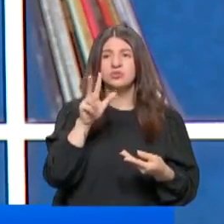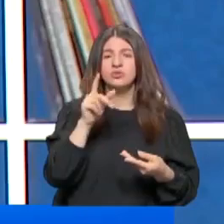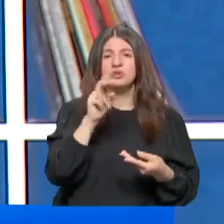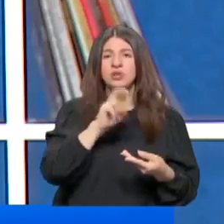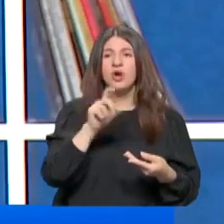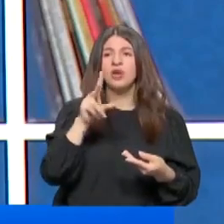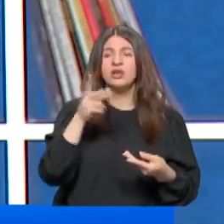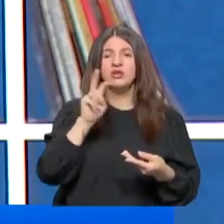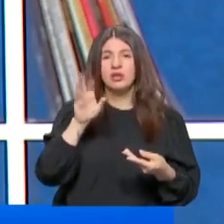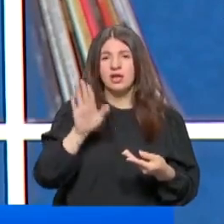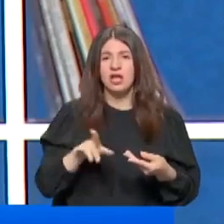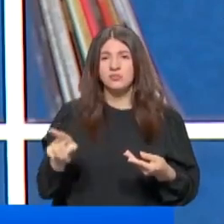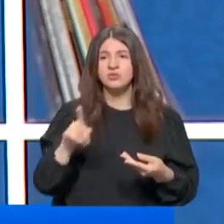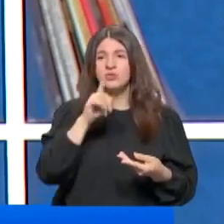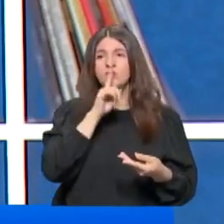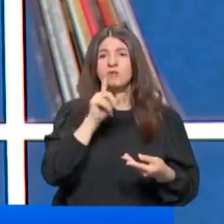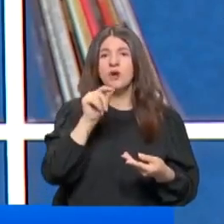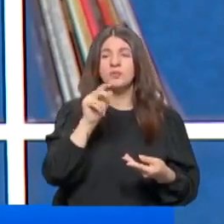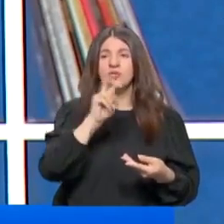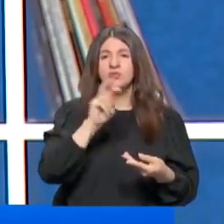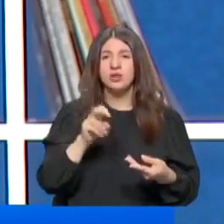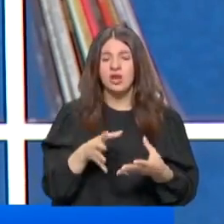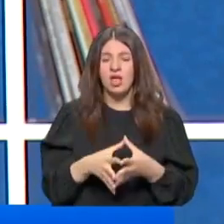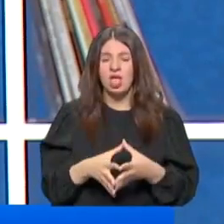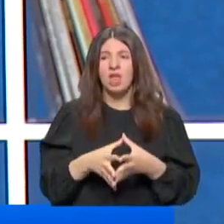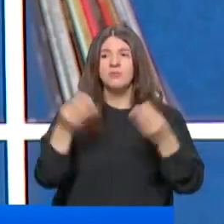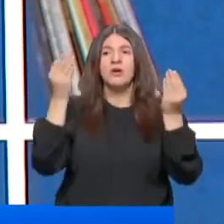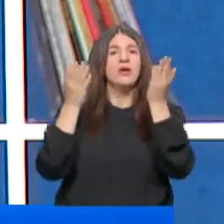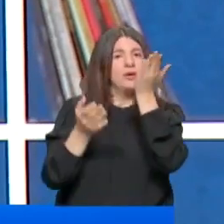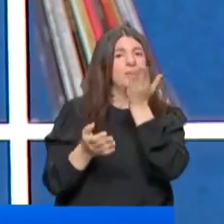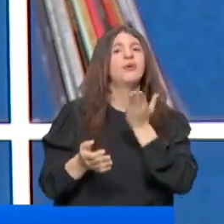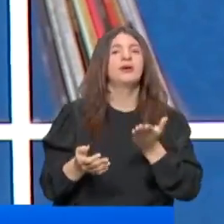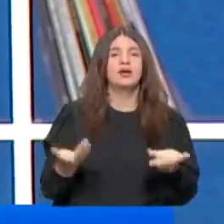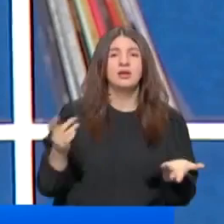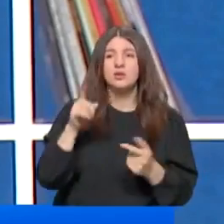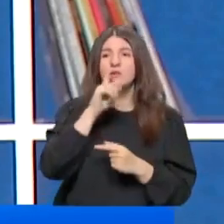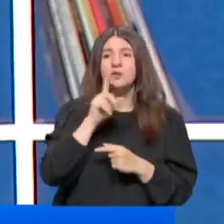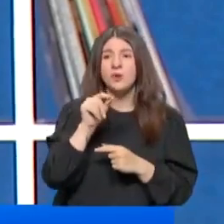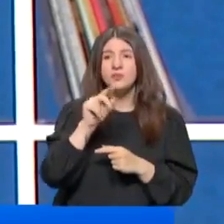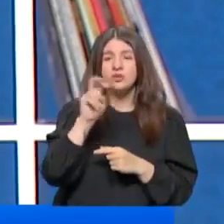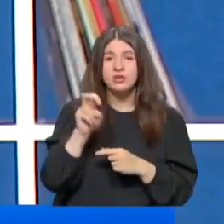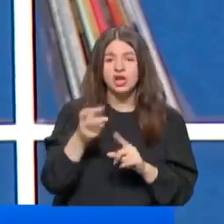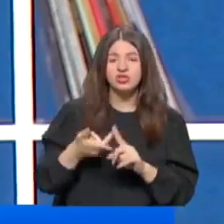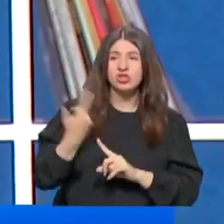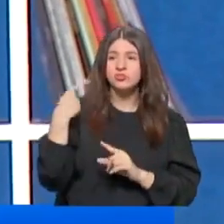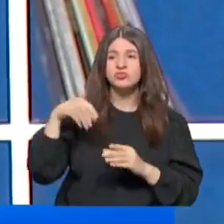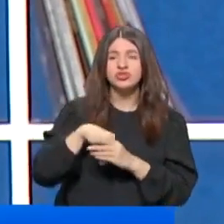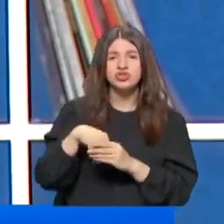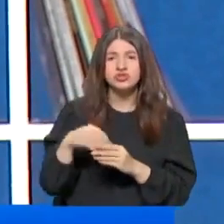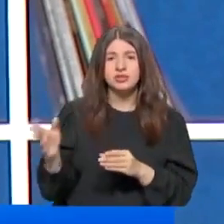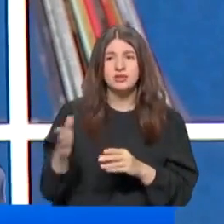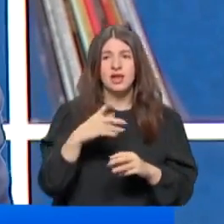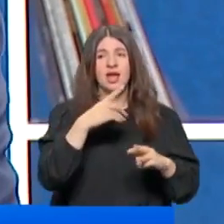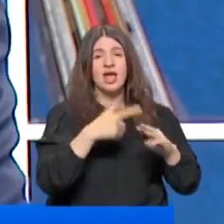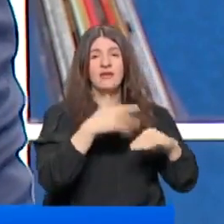töreni noni kiloları kalmış 111 doları uçmuş buhar oluyor yani bu 111 dolar çalınmış durumda bulacağız